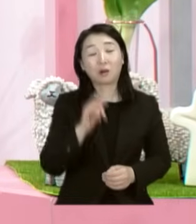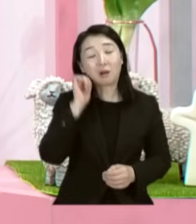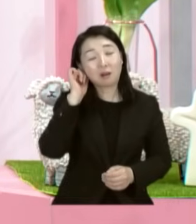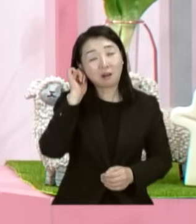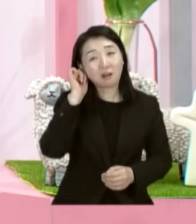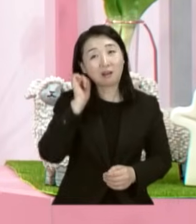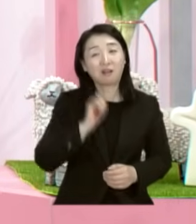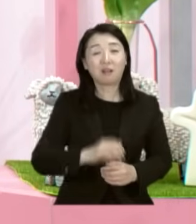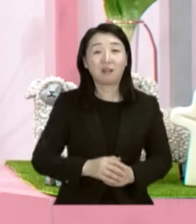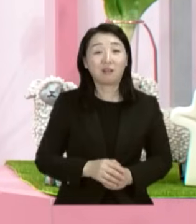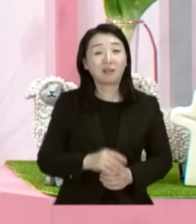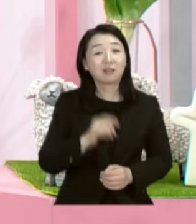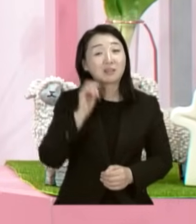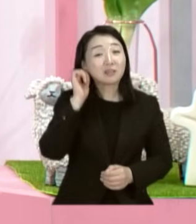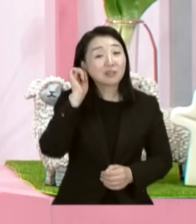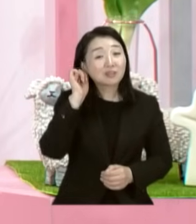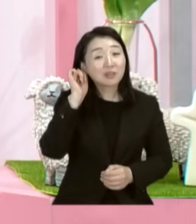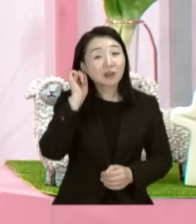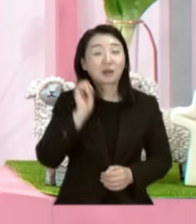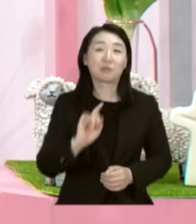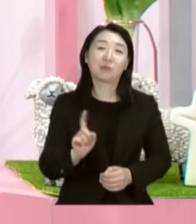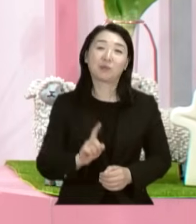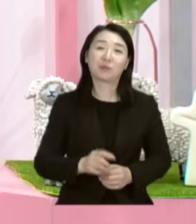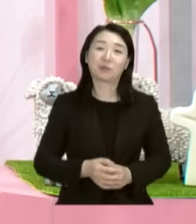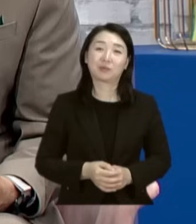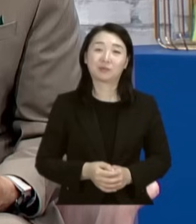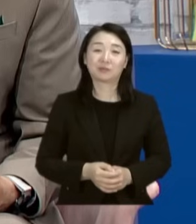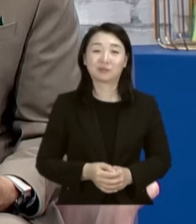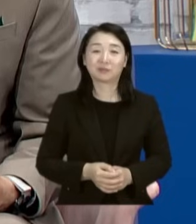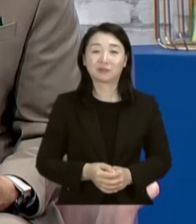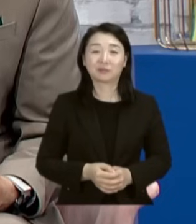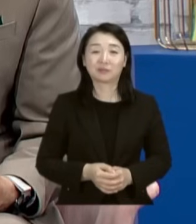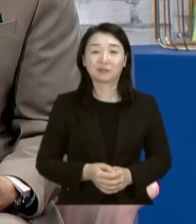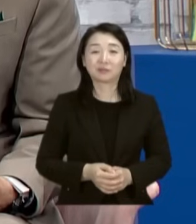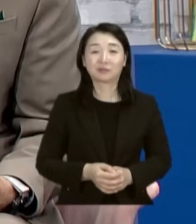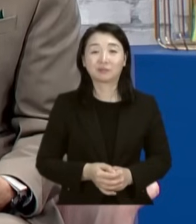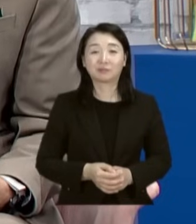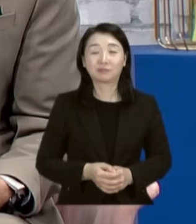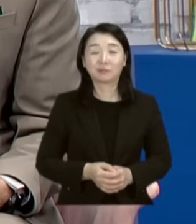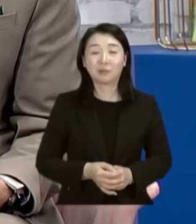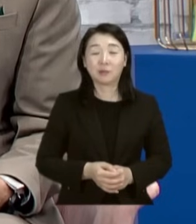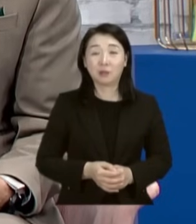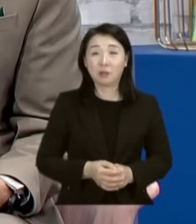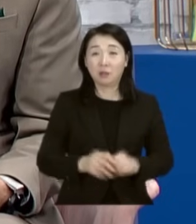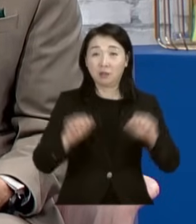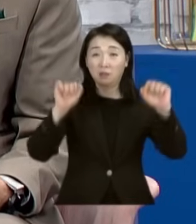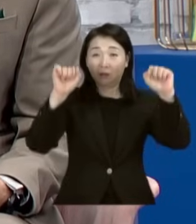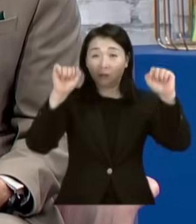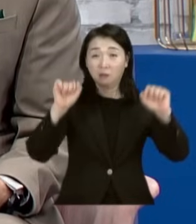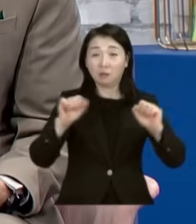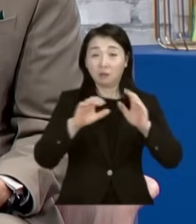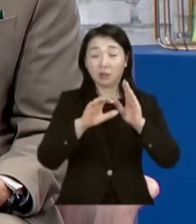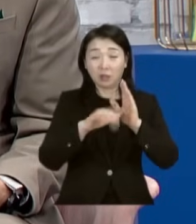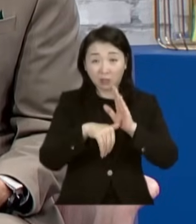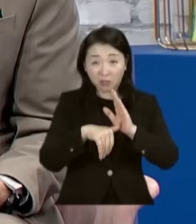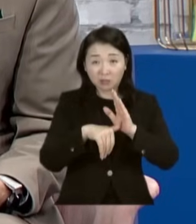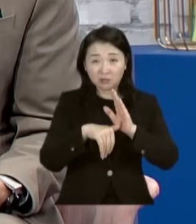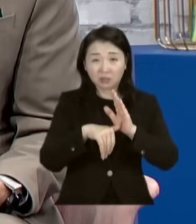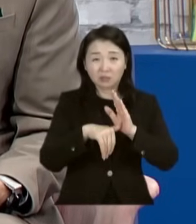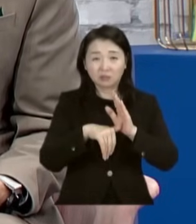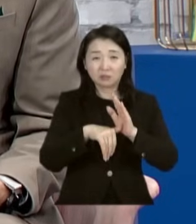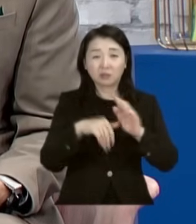와 지금 뭐이이 귀가 뱅이가 혀 있어요 귀에 예 경이가 그리고이 귀가 운동하면서 그렇게 된